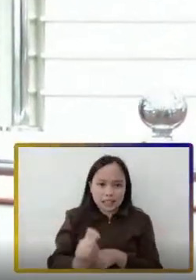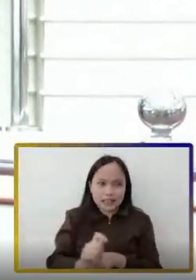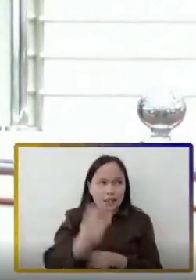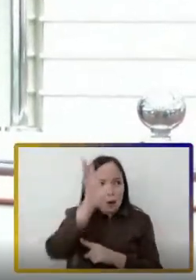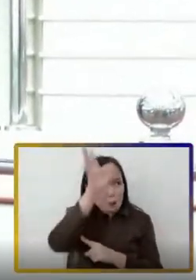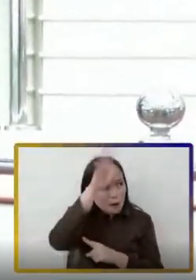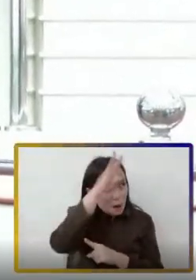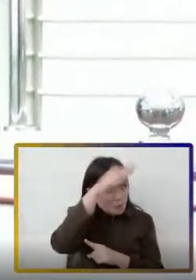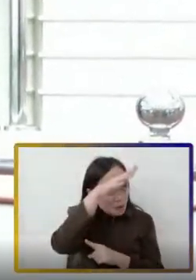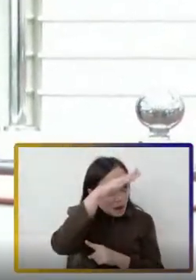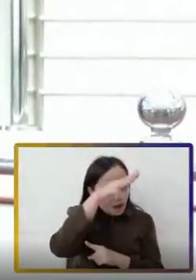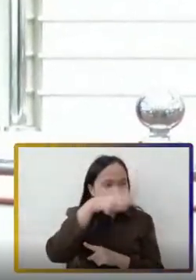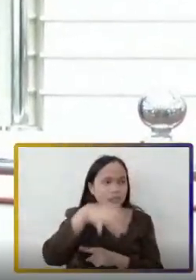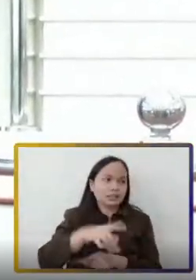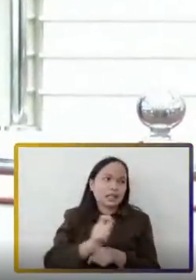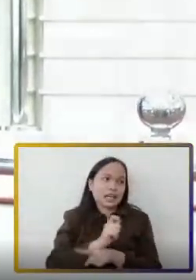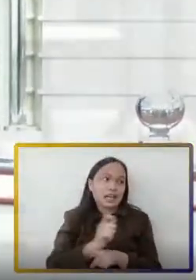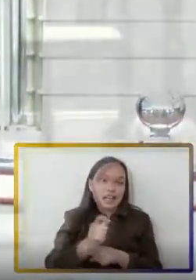kanyang tatay.